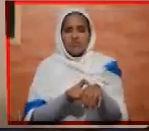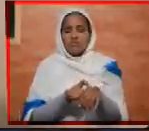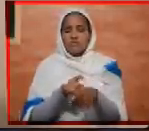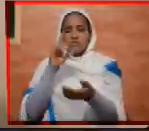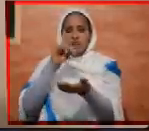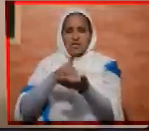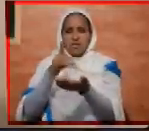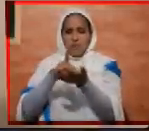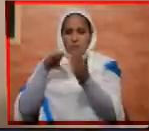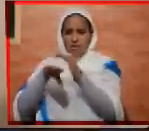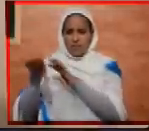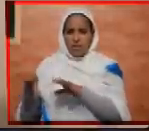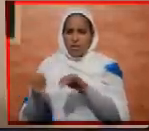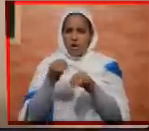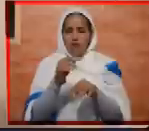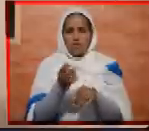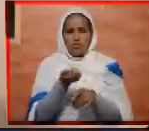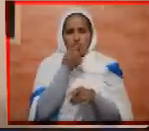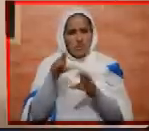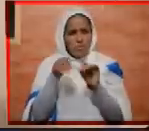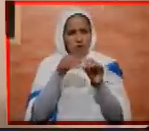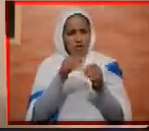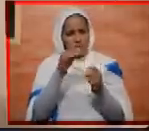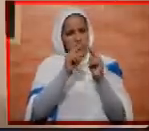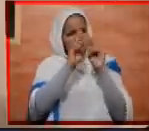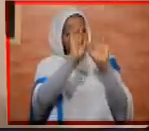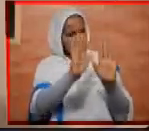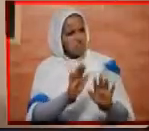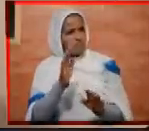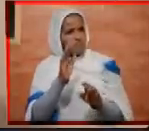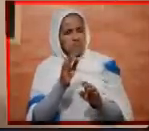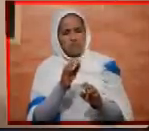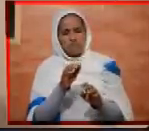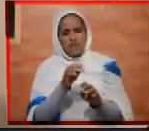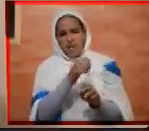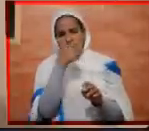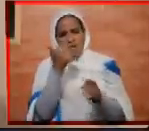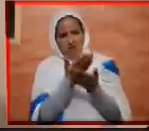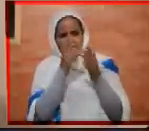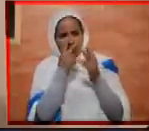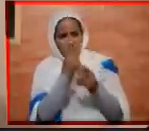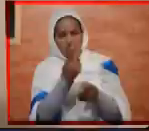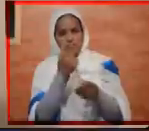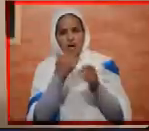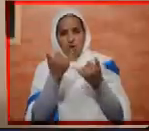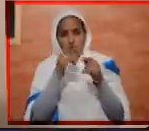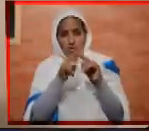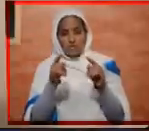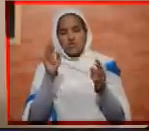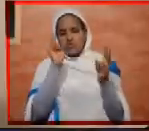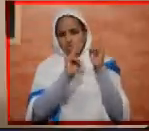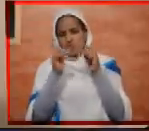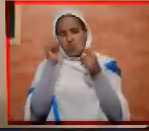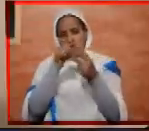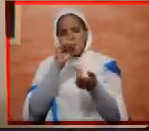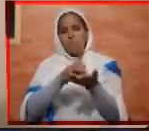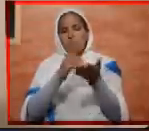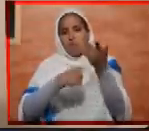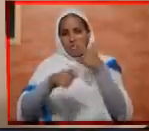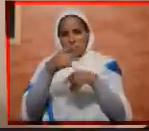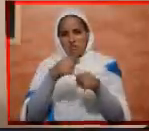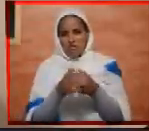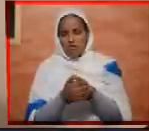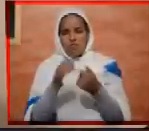እንኳን ለተማሪ ሊዘከር ቀርቶ ለልጁም ቆርሶ የሚሰጠው በማጣቱ ተማሪው